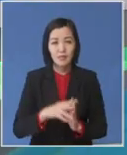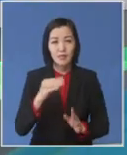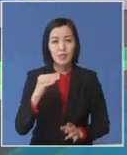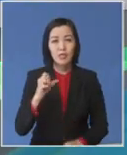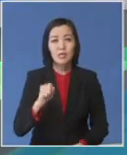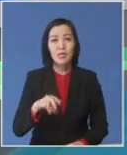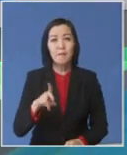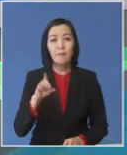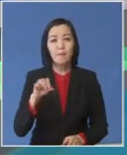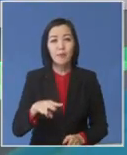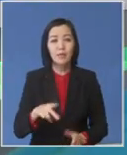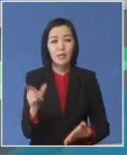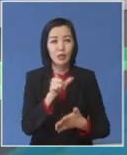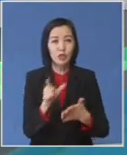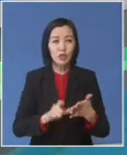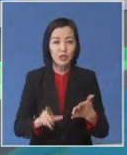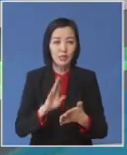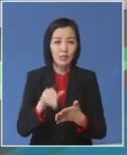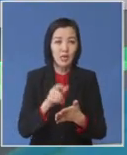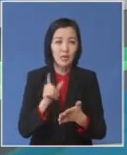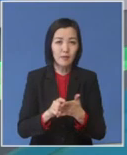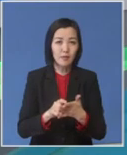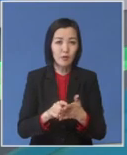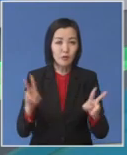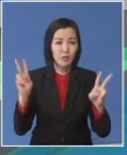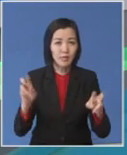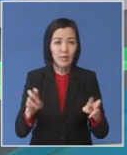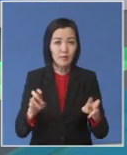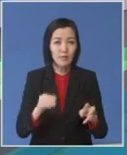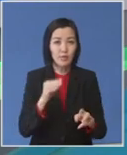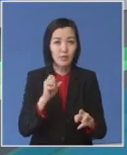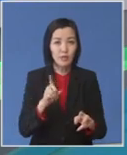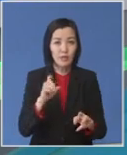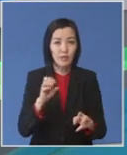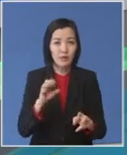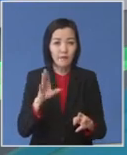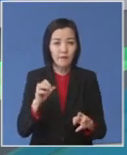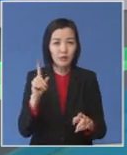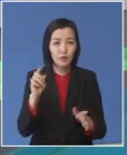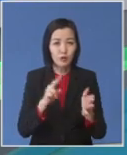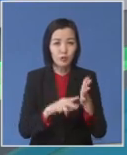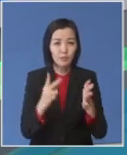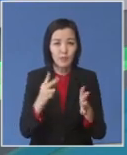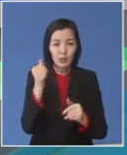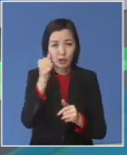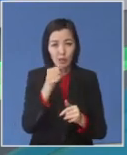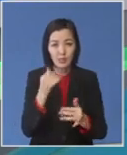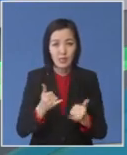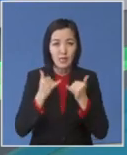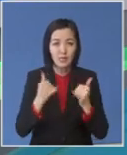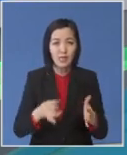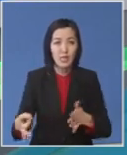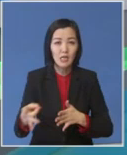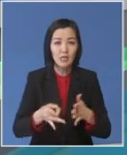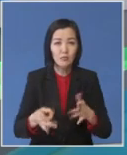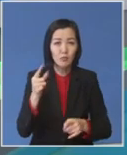Жамбыл жырдың алыбы. Осындай тақырыппен Жамбыл Жабаевтың 172 жылдығына арналған оқушылар арасындағы республикалық айтыс өтті. Ақындар мен